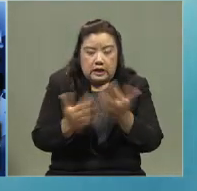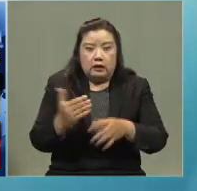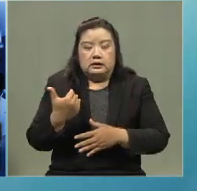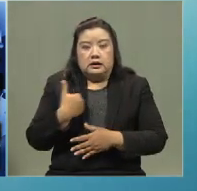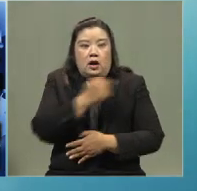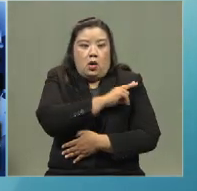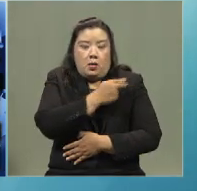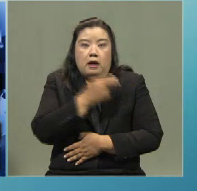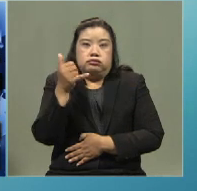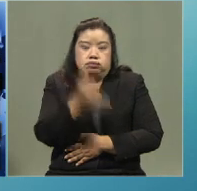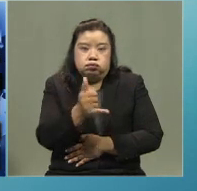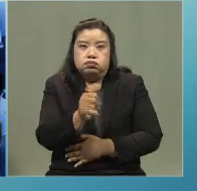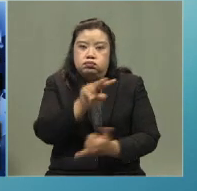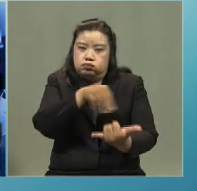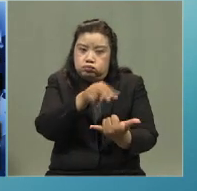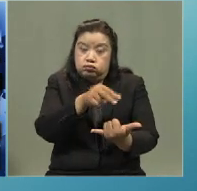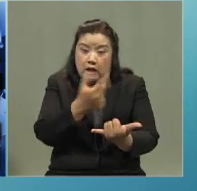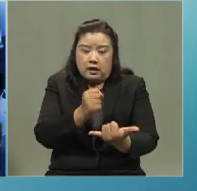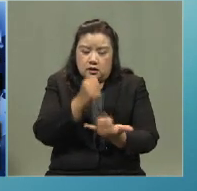มีผัดกับผู้ป่วยยืนยันที่ทำงานในกรุงเทพฯด้วยอาการก็คือถ่ายเหลวและเข้ารับการตรวจหาเชื้อในวันที่15